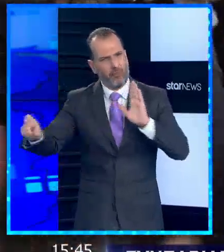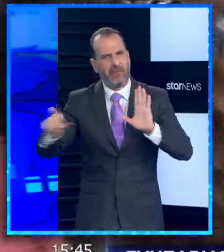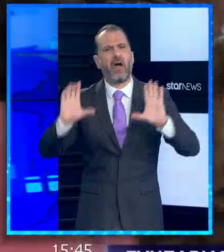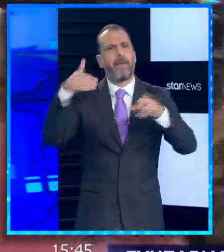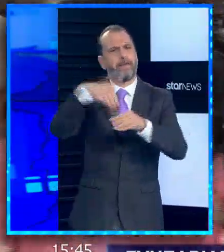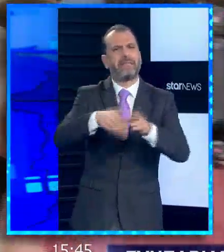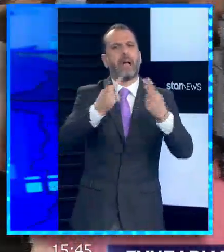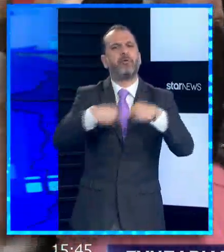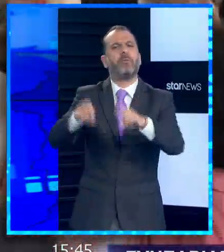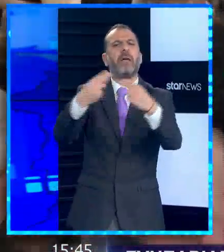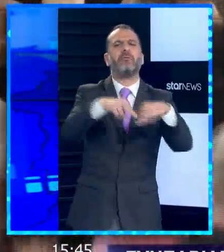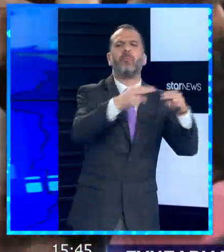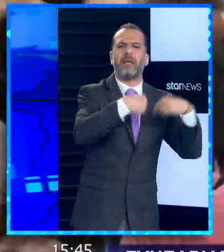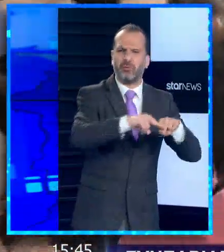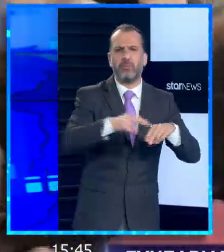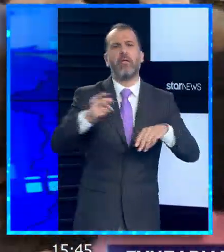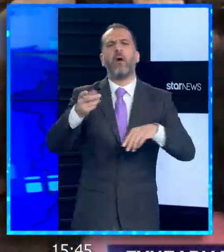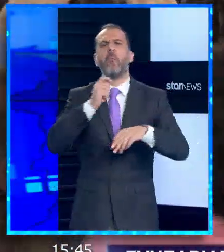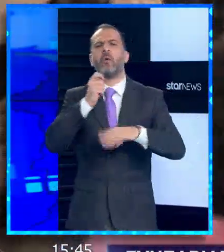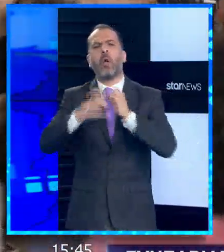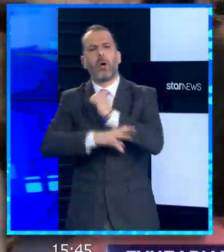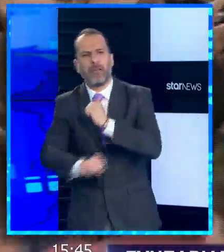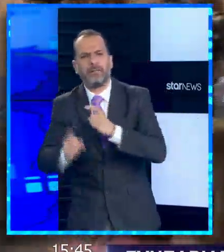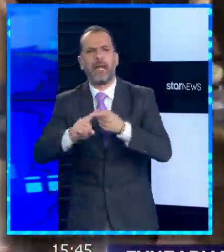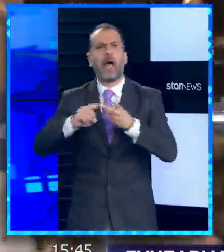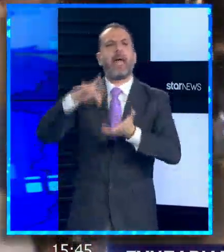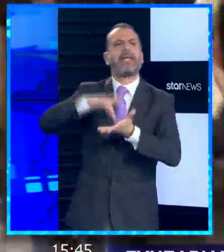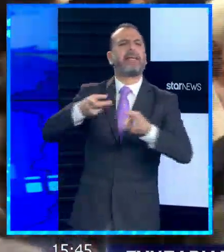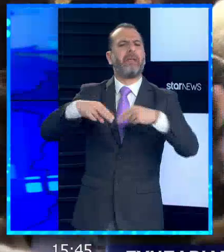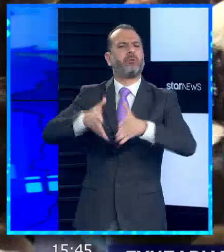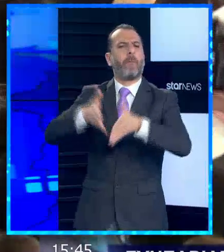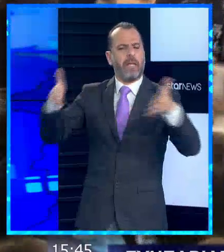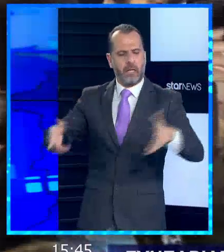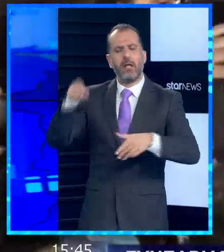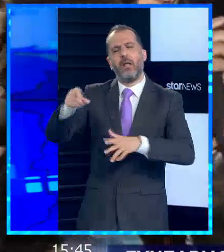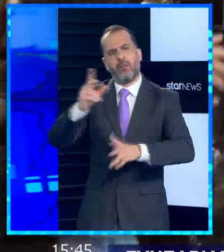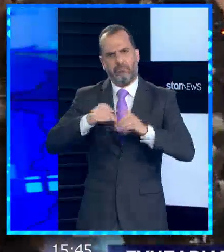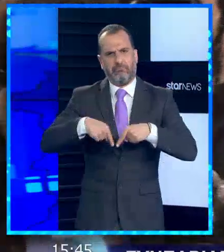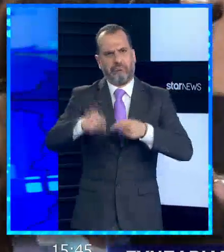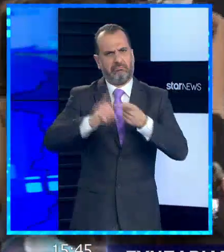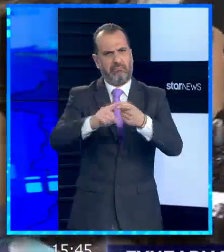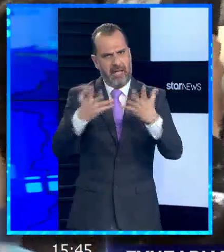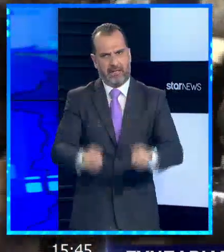τα υπόλοιπα όργανα όπως η Πολιτική Γραμματεία και η Κεντρική Επιτροπή. Ειρήνη, σε ευχαριστώ πολύ.